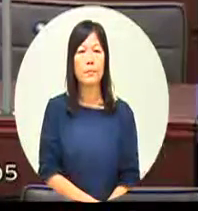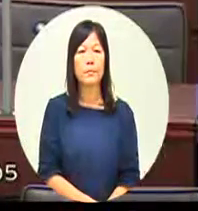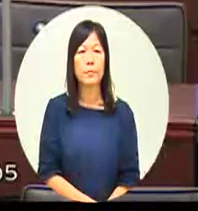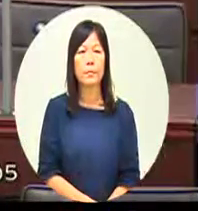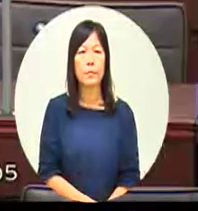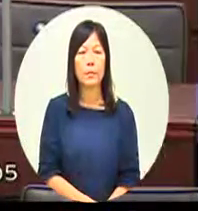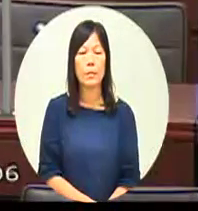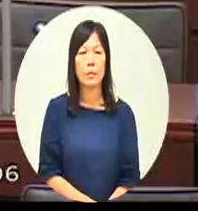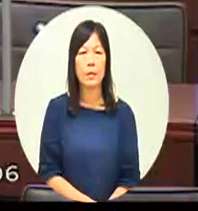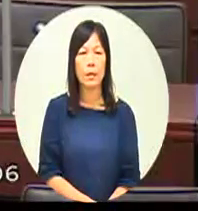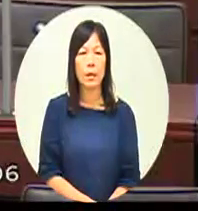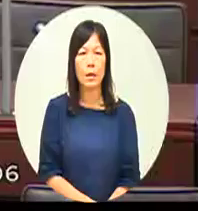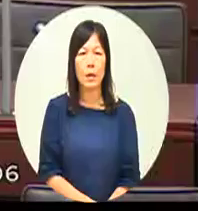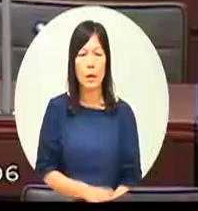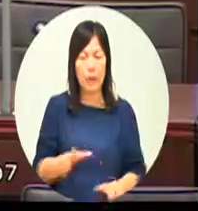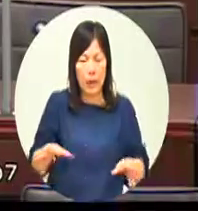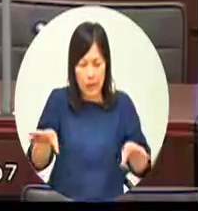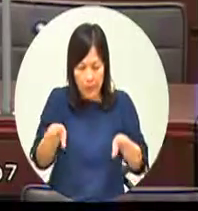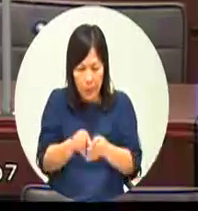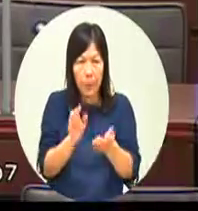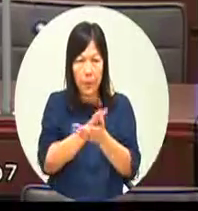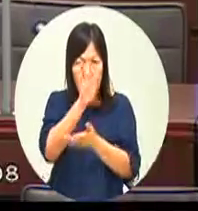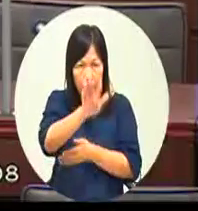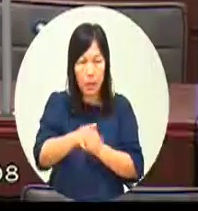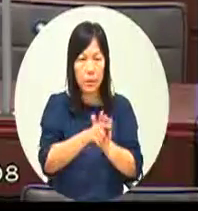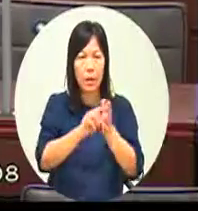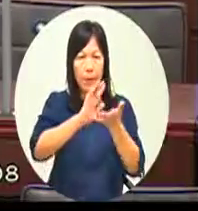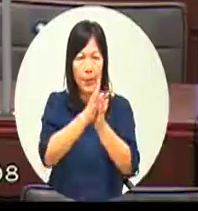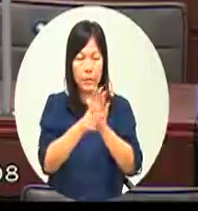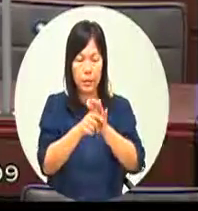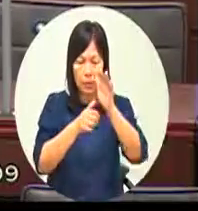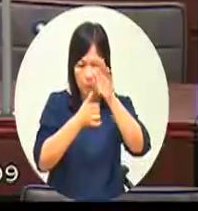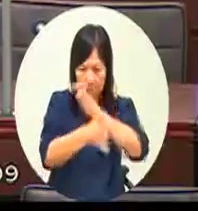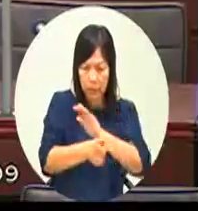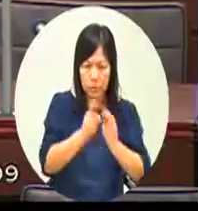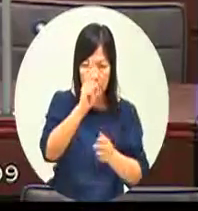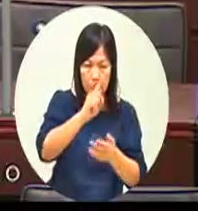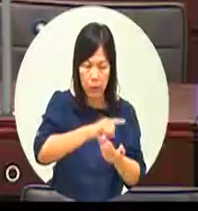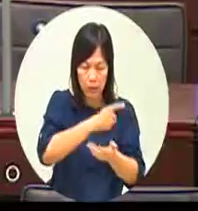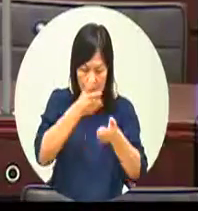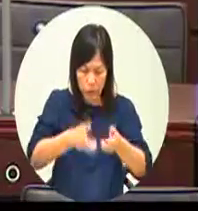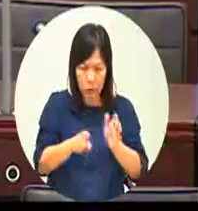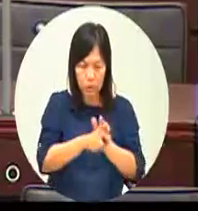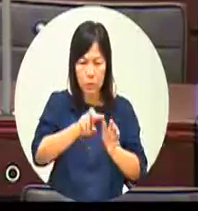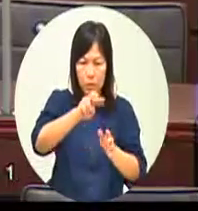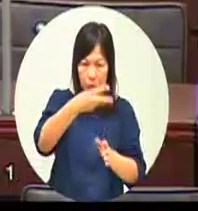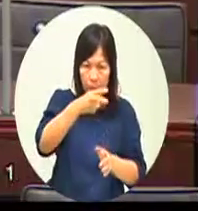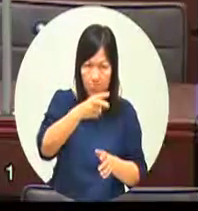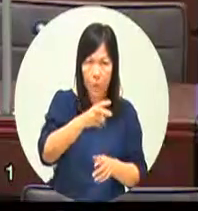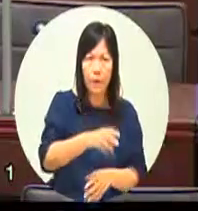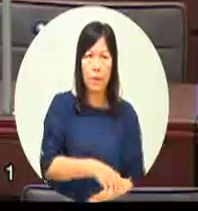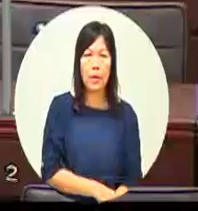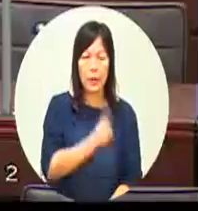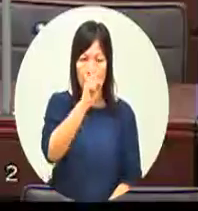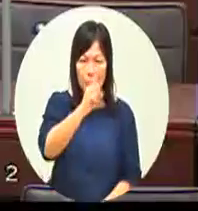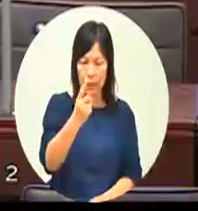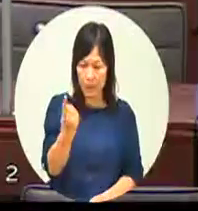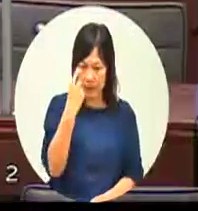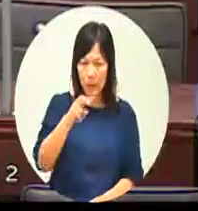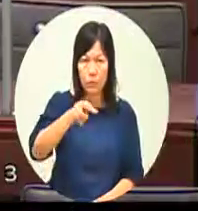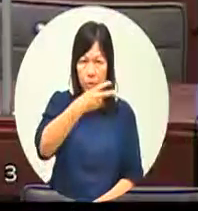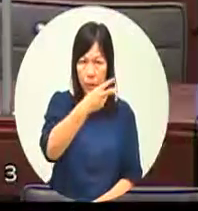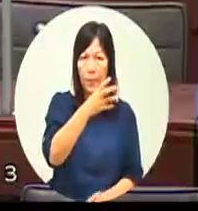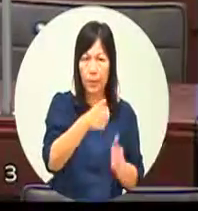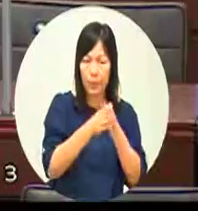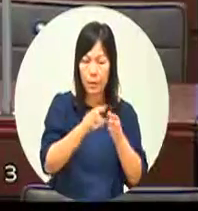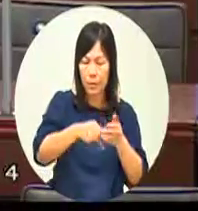件，就是说把它整并成进去一顿就是200块，一顿就是200块的这样的一个